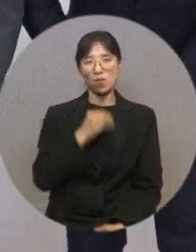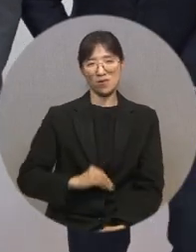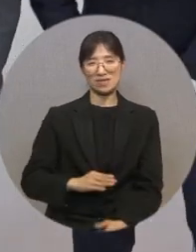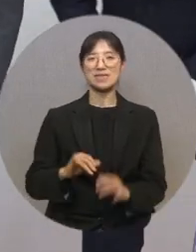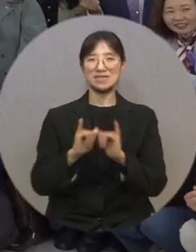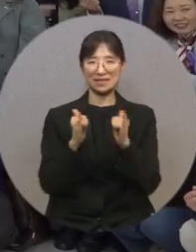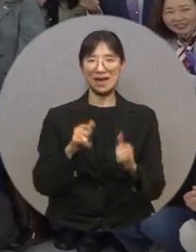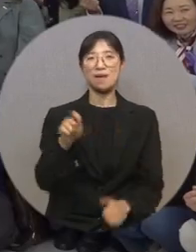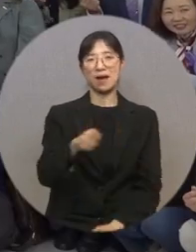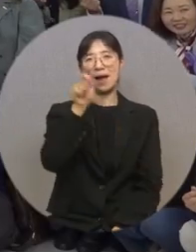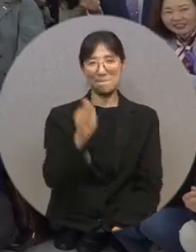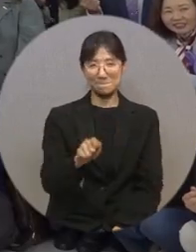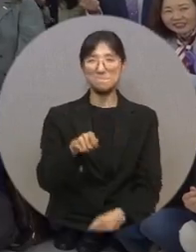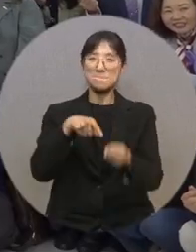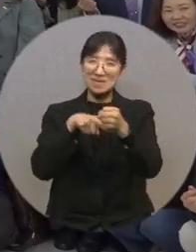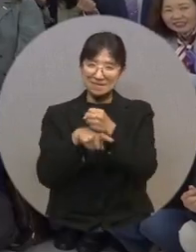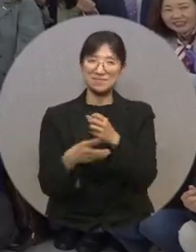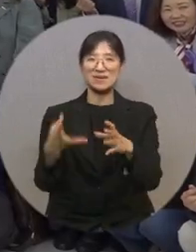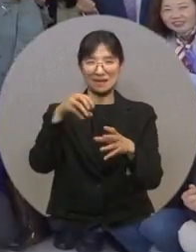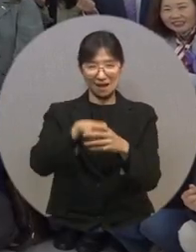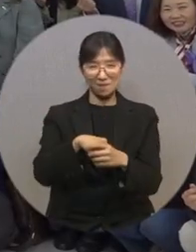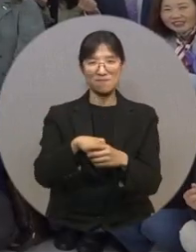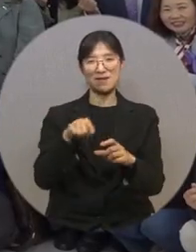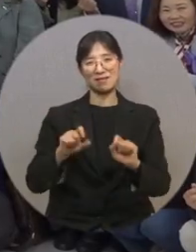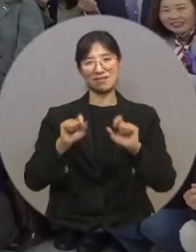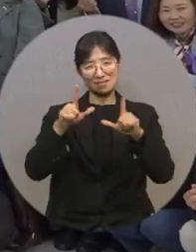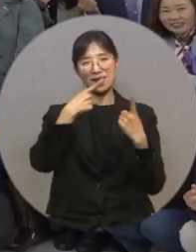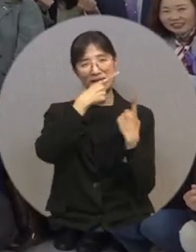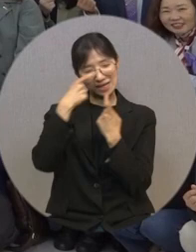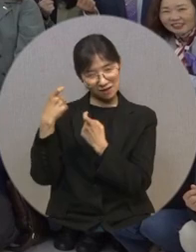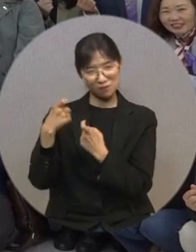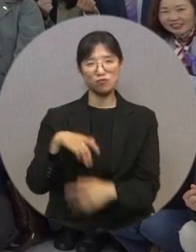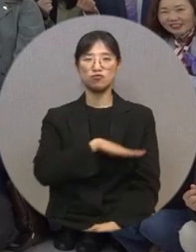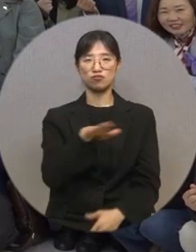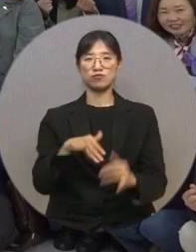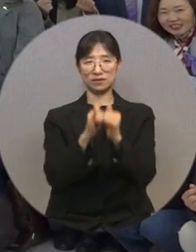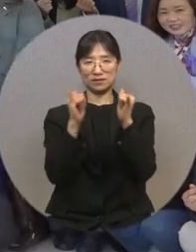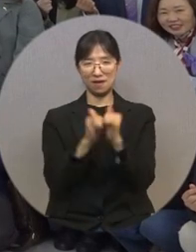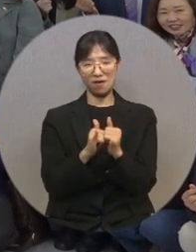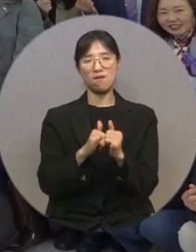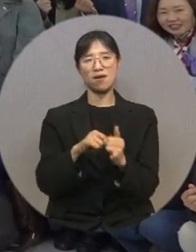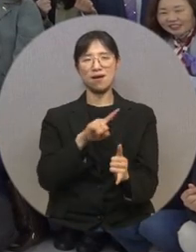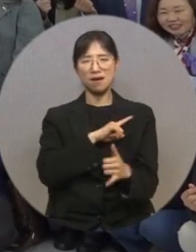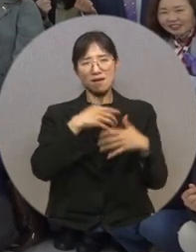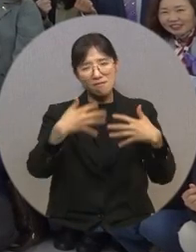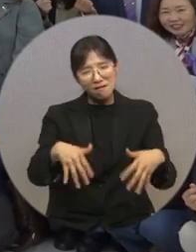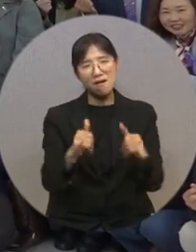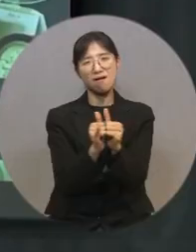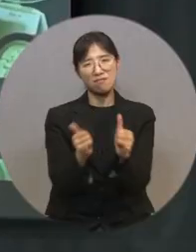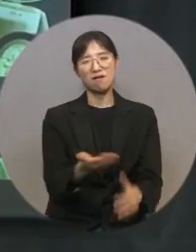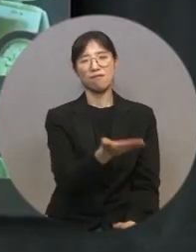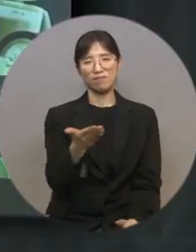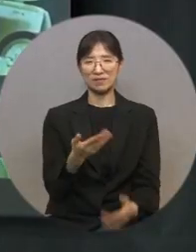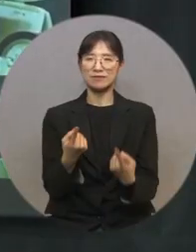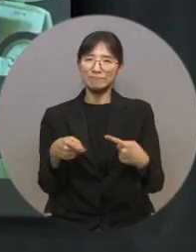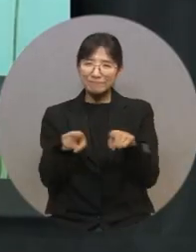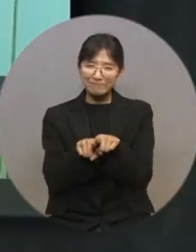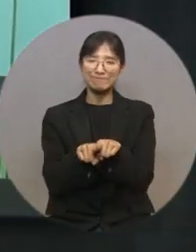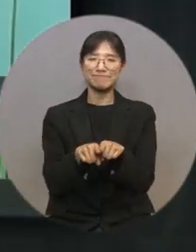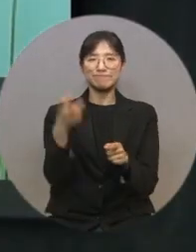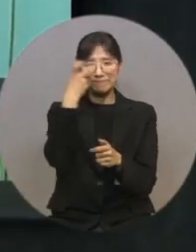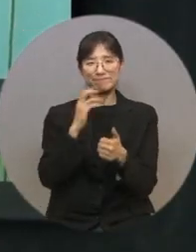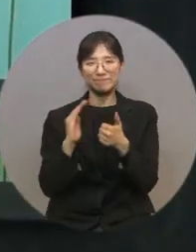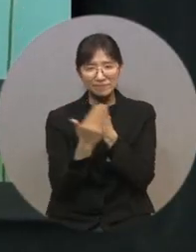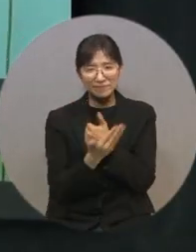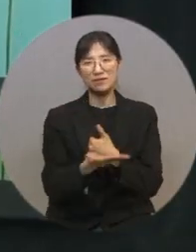마법이라는 깊은 의미를 담아 사회복지사의 날을 기념하며 우리 사회 가장 연약한 시민들의 곁을 지키며